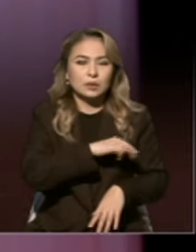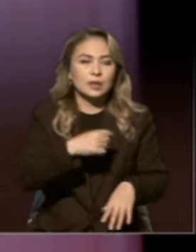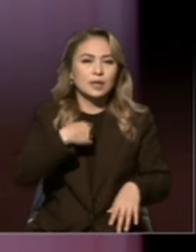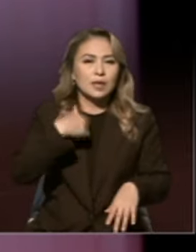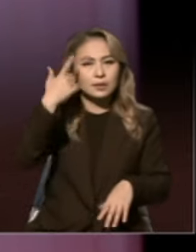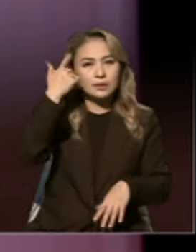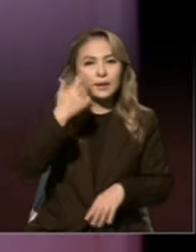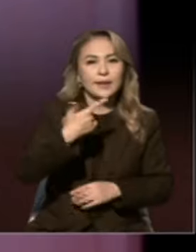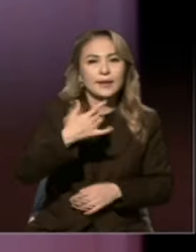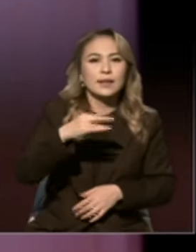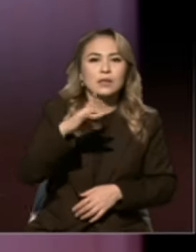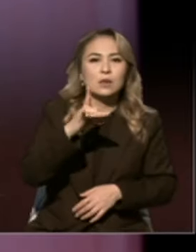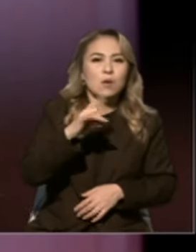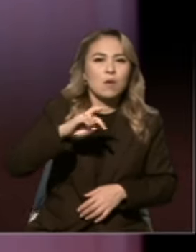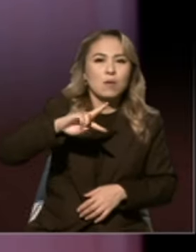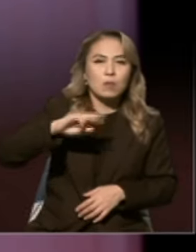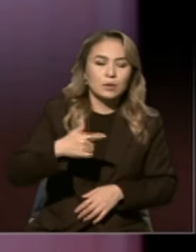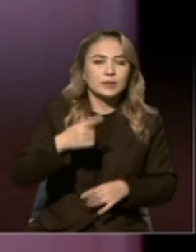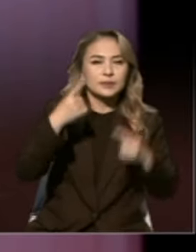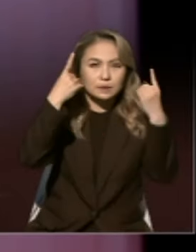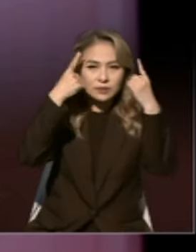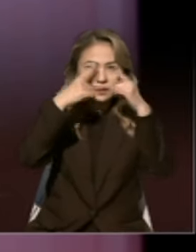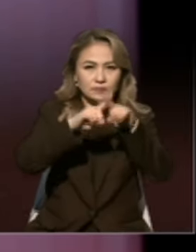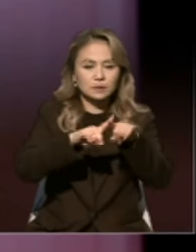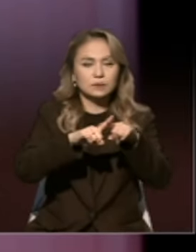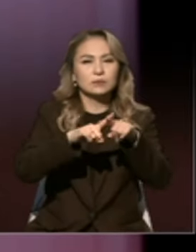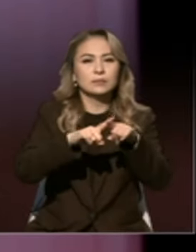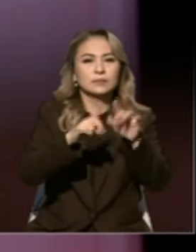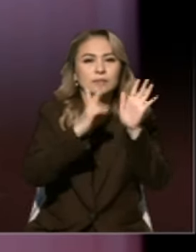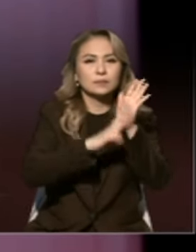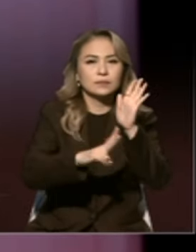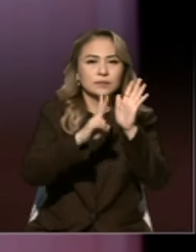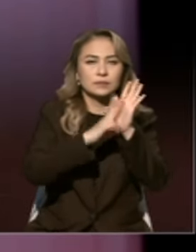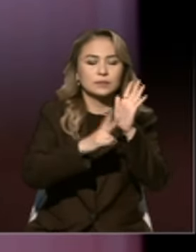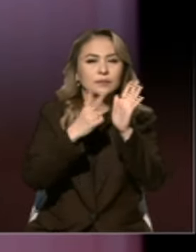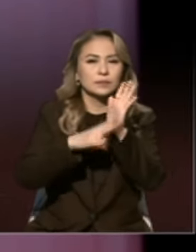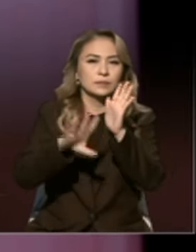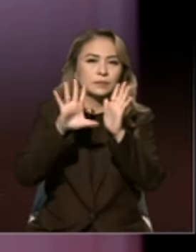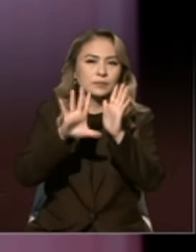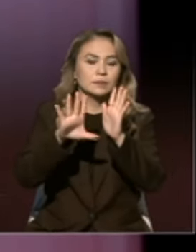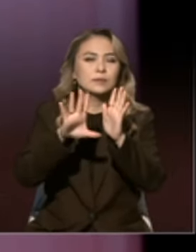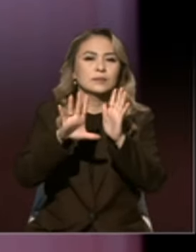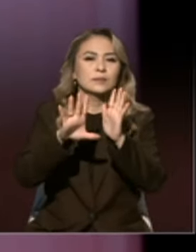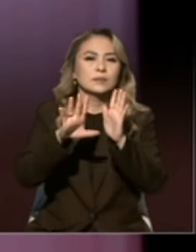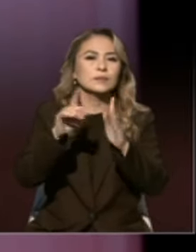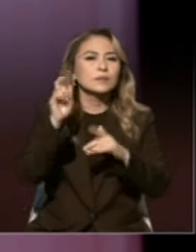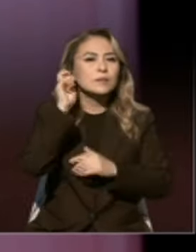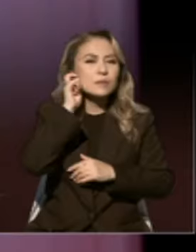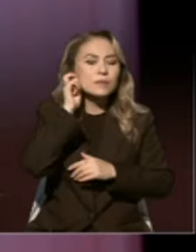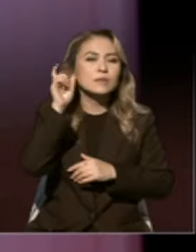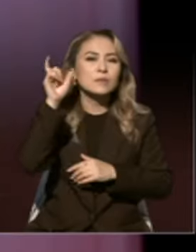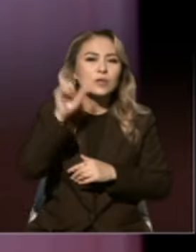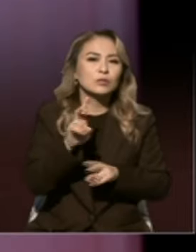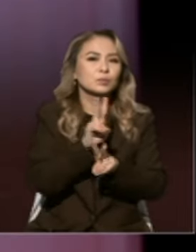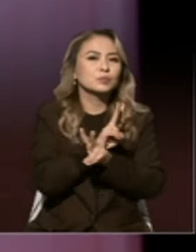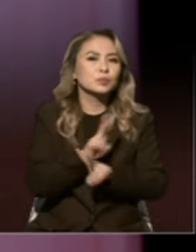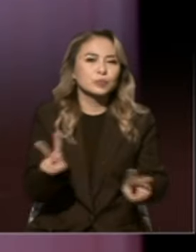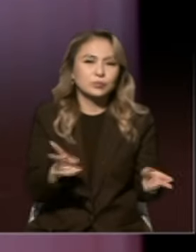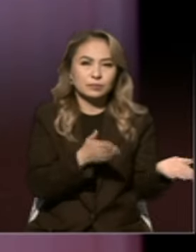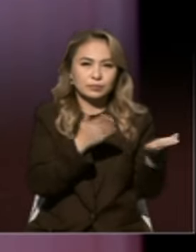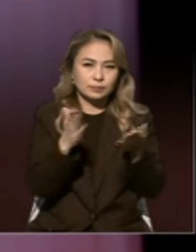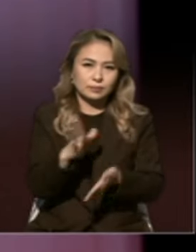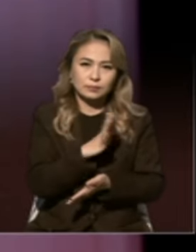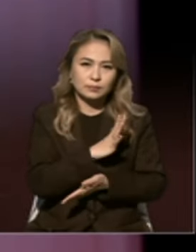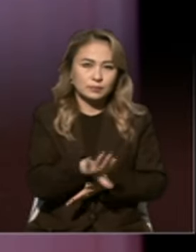білетін гидролог, гидротехник мамандары алды 70-75-80-ге келген ақсақалдар, олардың біреуін де шақырған